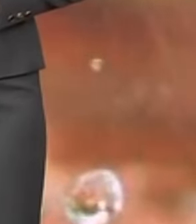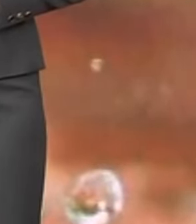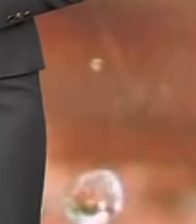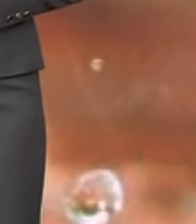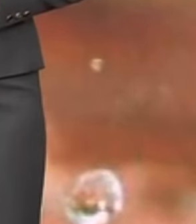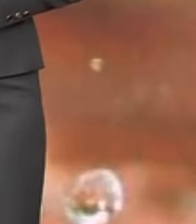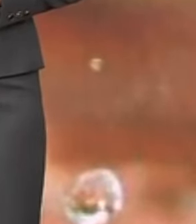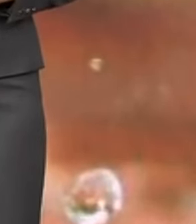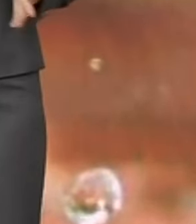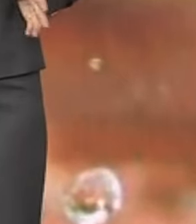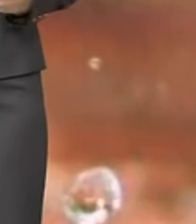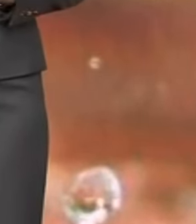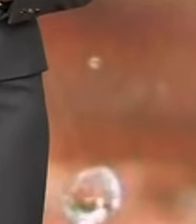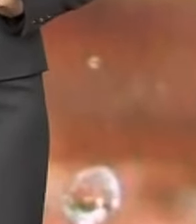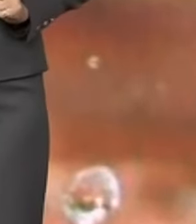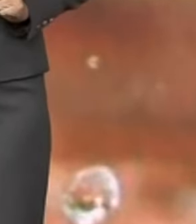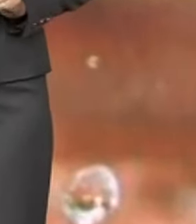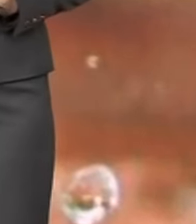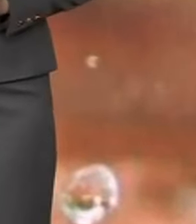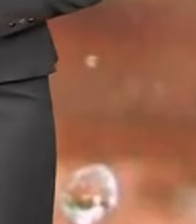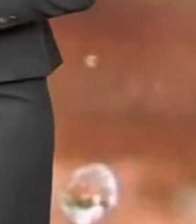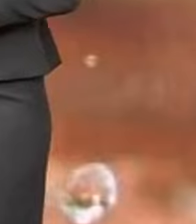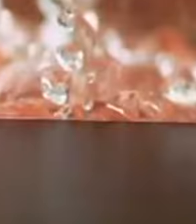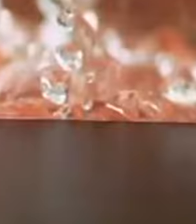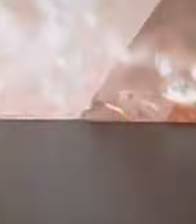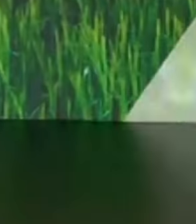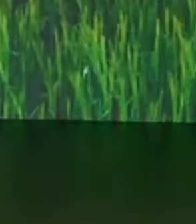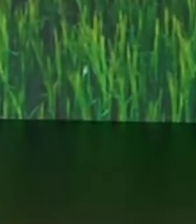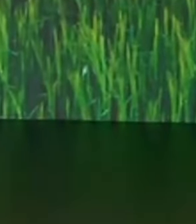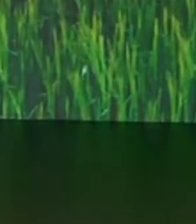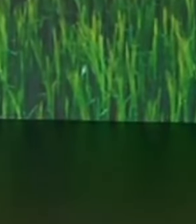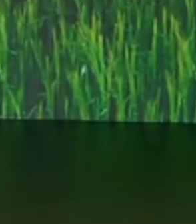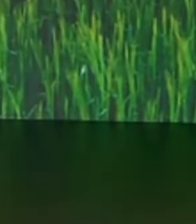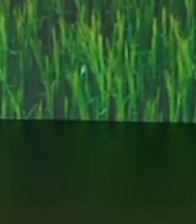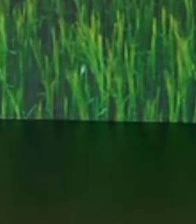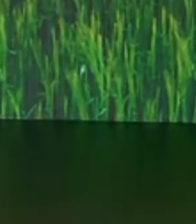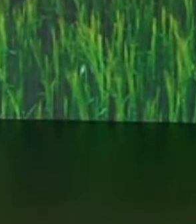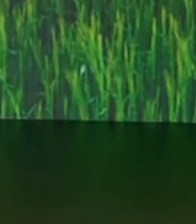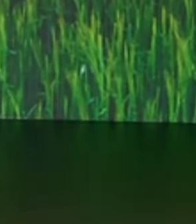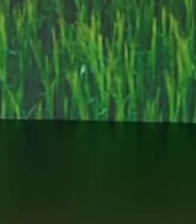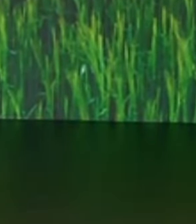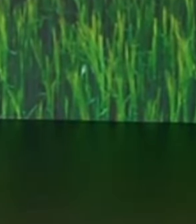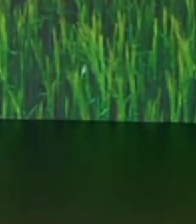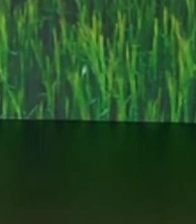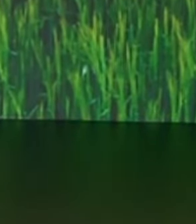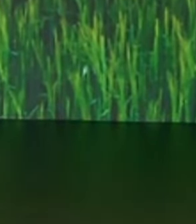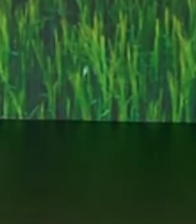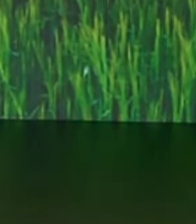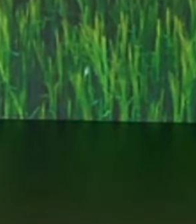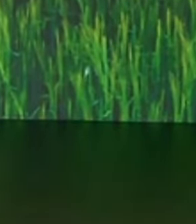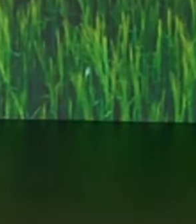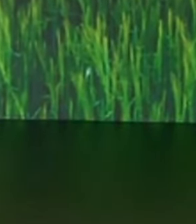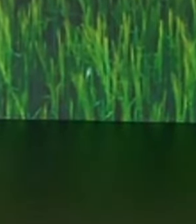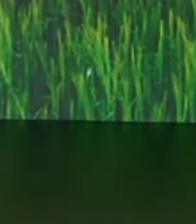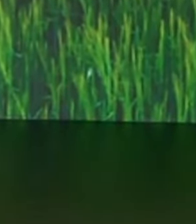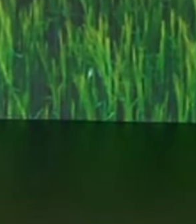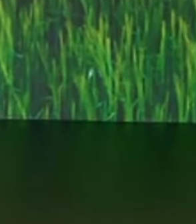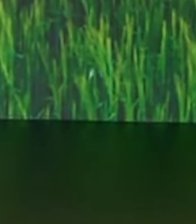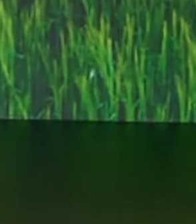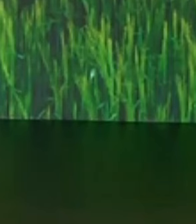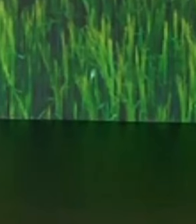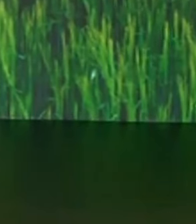25-28, түнде 14-15 градус жылы болады. Батыстың басым бөлігінде күн ала бұлтты, термометр бағаны Оралда түнде 12,